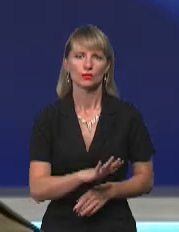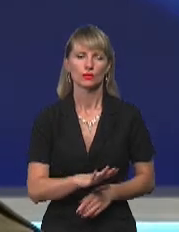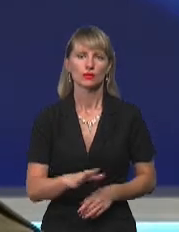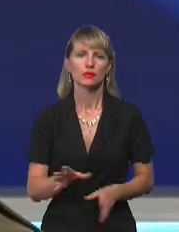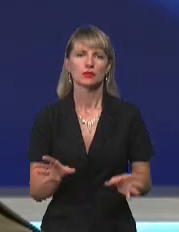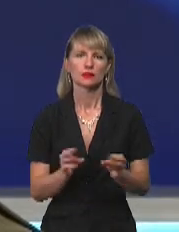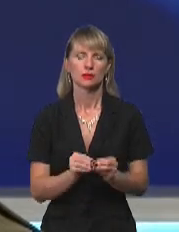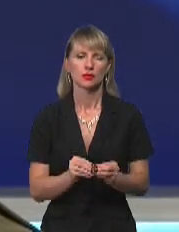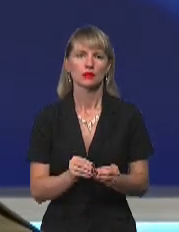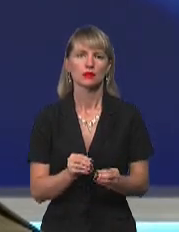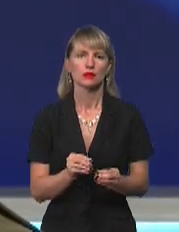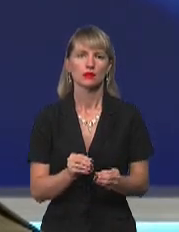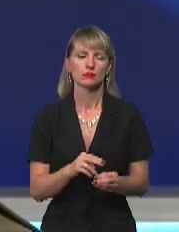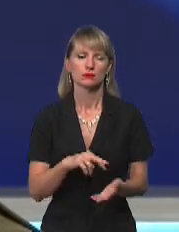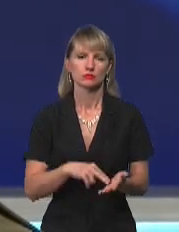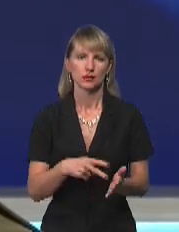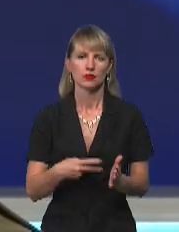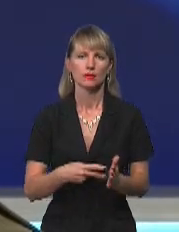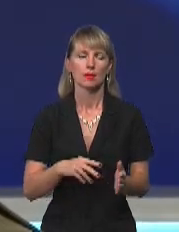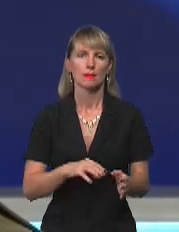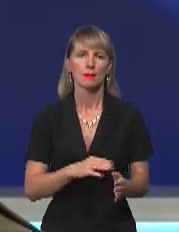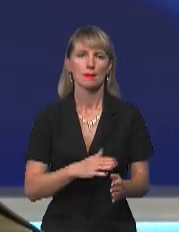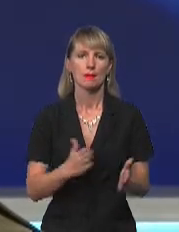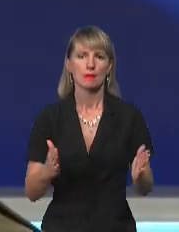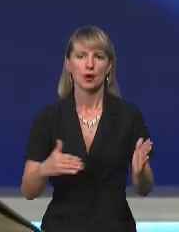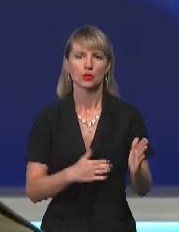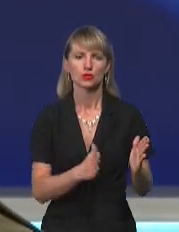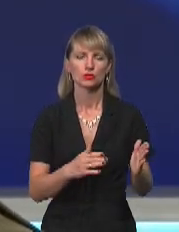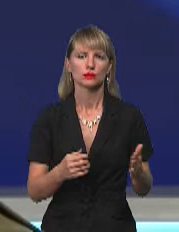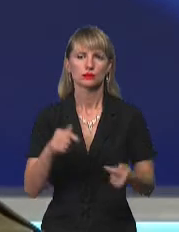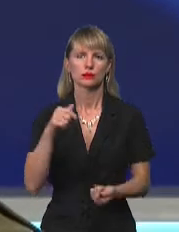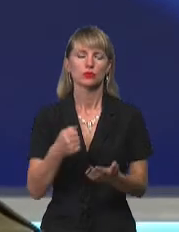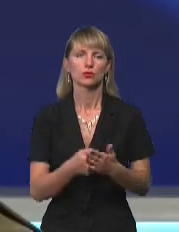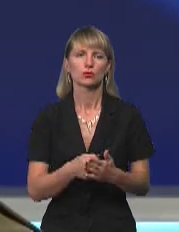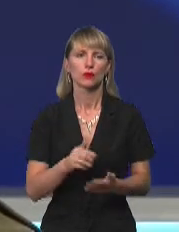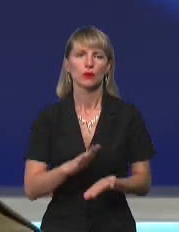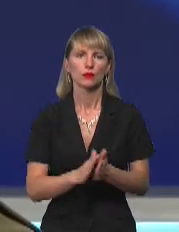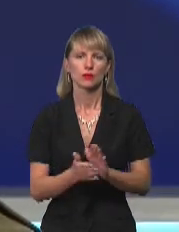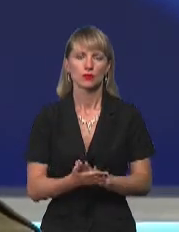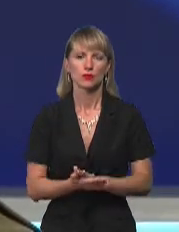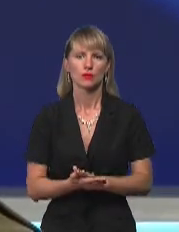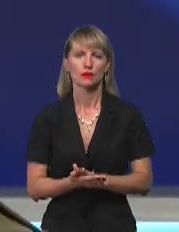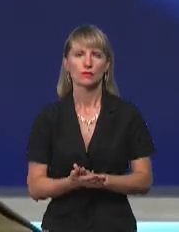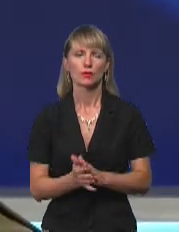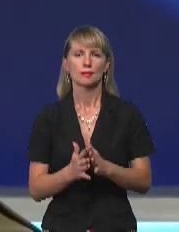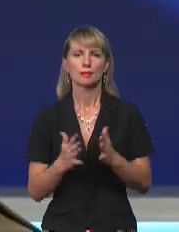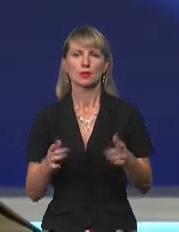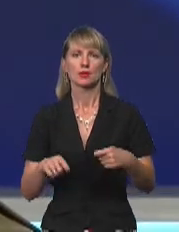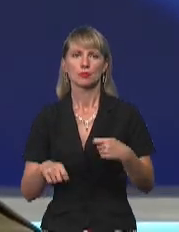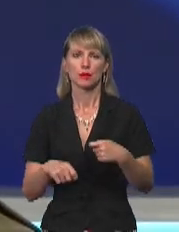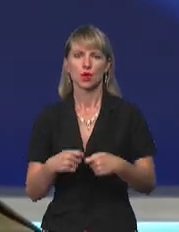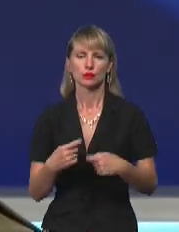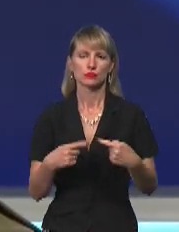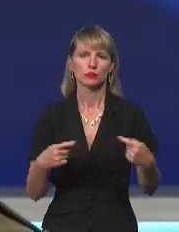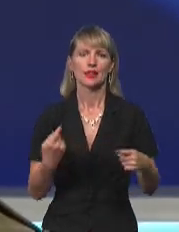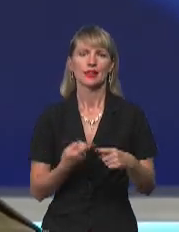спільно визначаються маршрути, які, на яких, ну, відповідно до обстановки допускається більшість там правопорушень та далі.